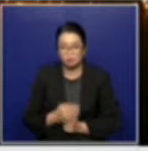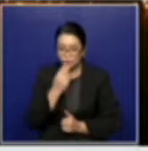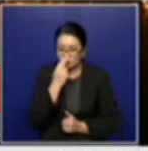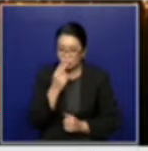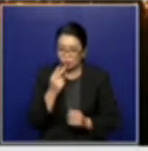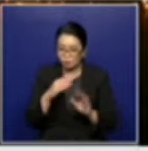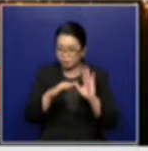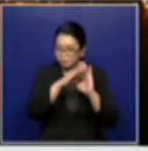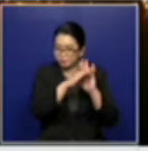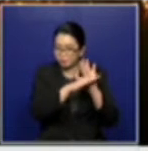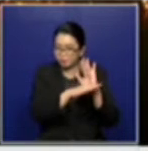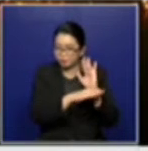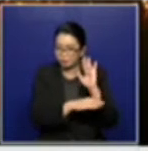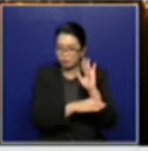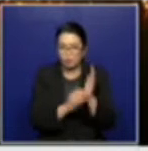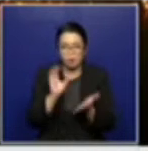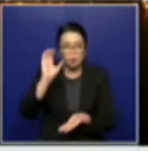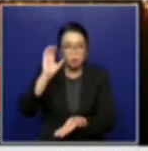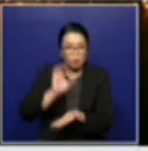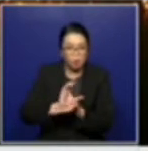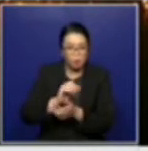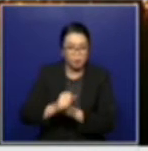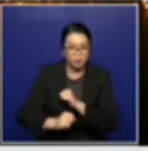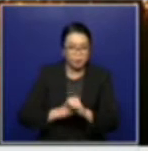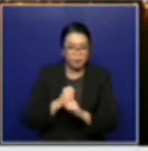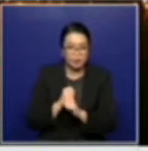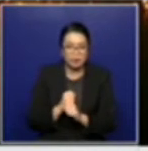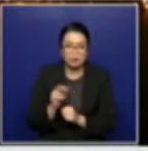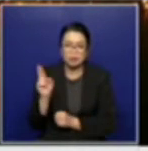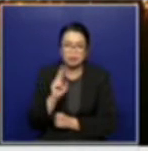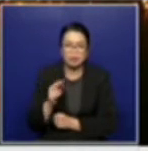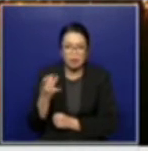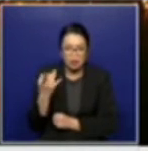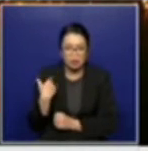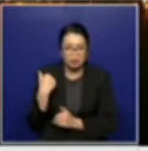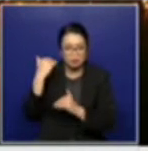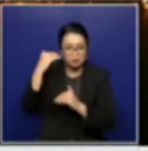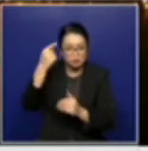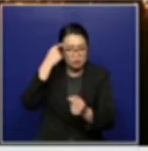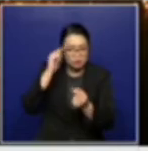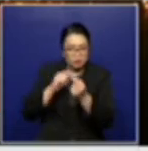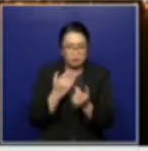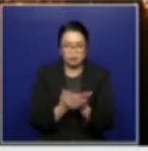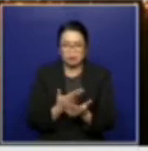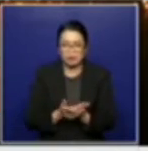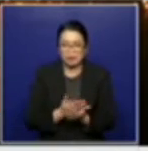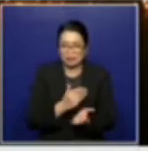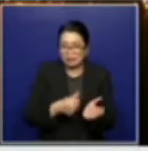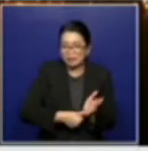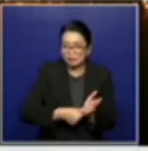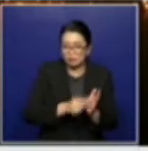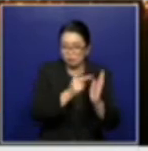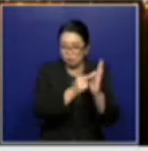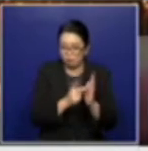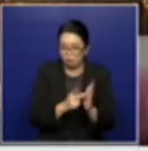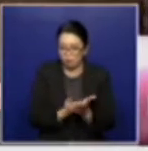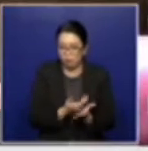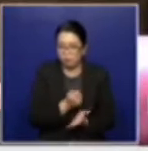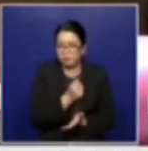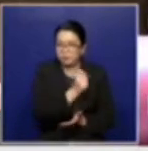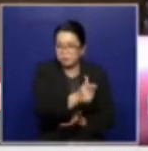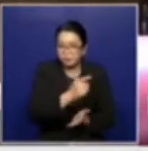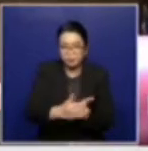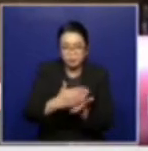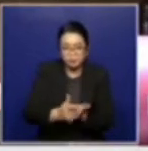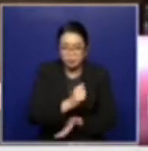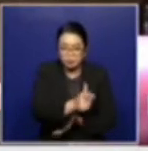ระของงบประมาณแต่ละปีนั้นเราจะเห็นว่าเรามีขีดความสามารถในการจ่ายคืนหนี้ที่เรากู้มานั้นเนี่ยได้อ